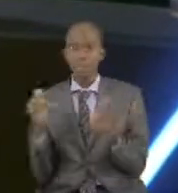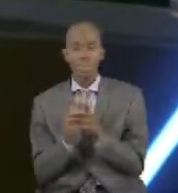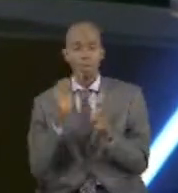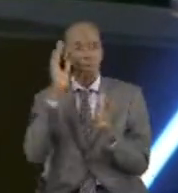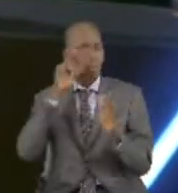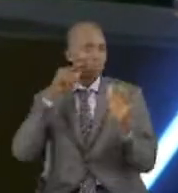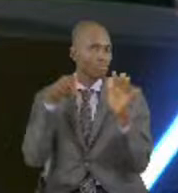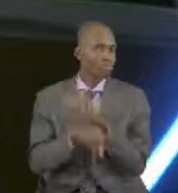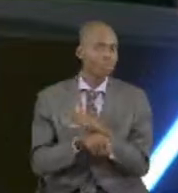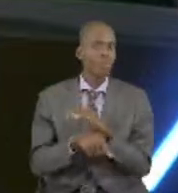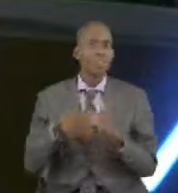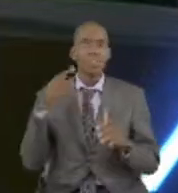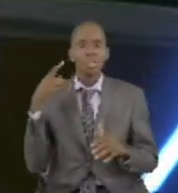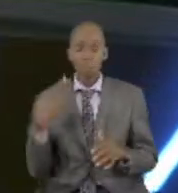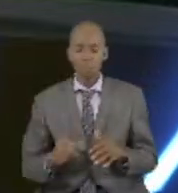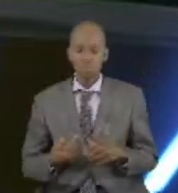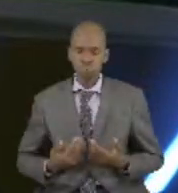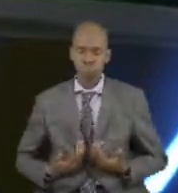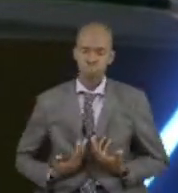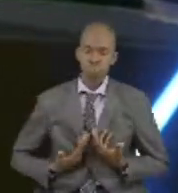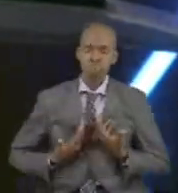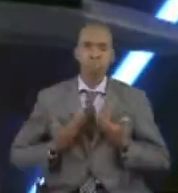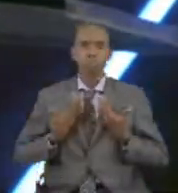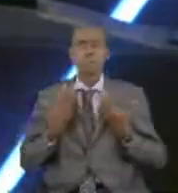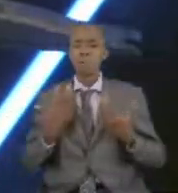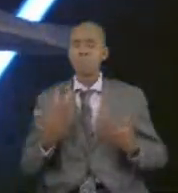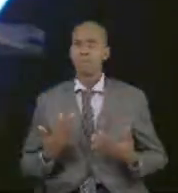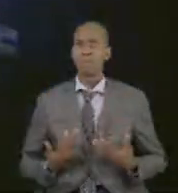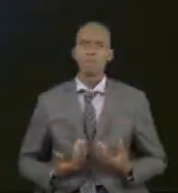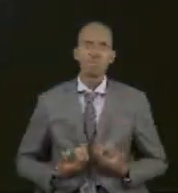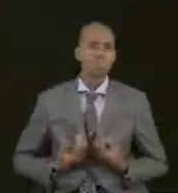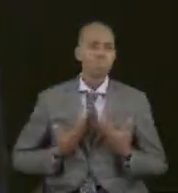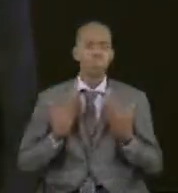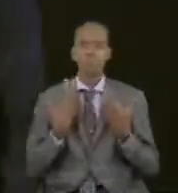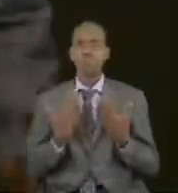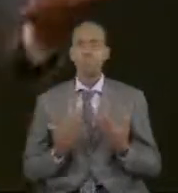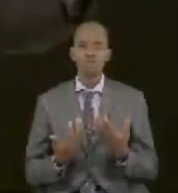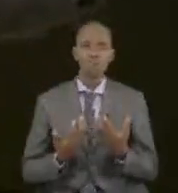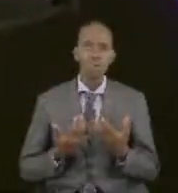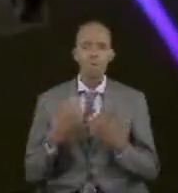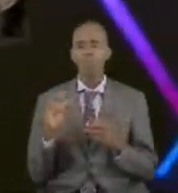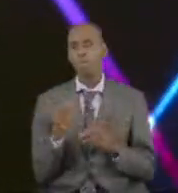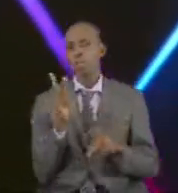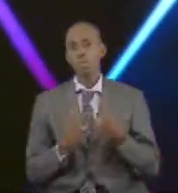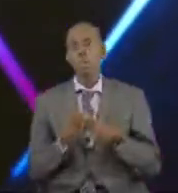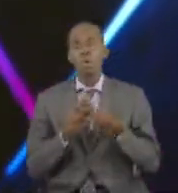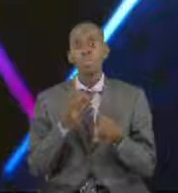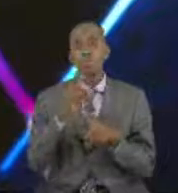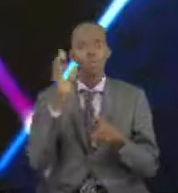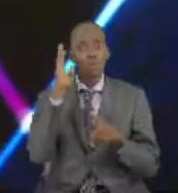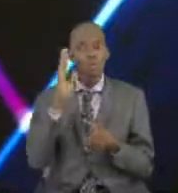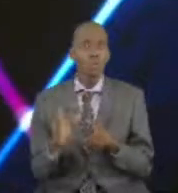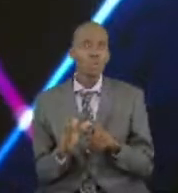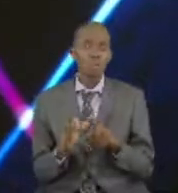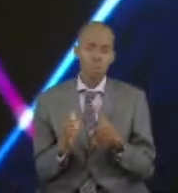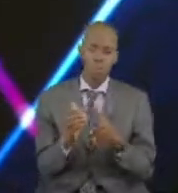tuer, non. Mais le zèle et l'enthousiasme, l'enthousiasme, ce n'est pas ce que, ce n'est pas de porter ce qui va